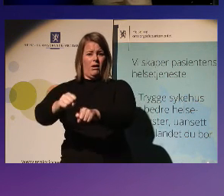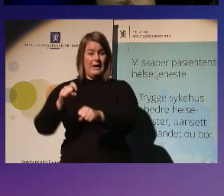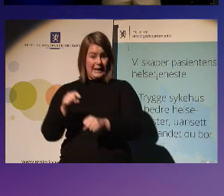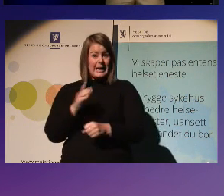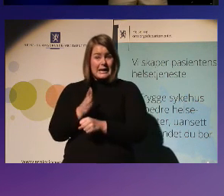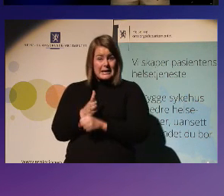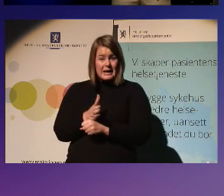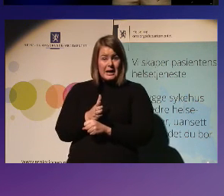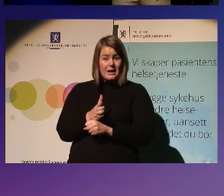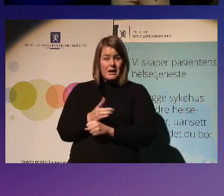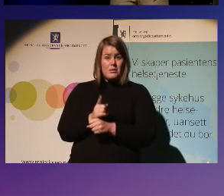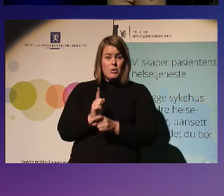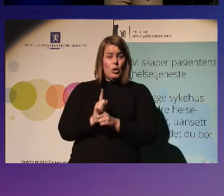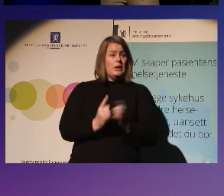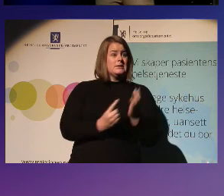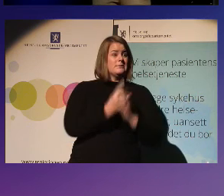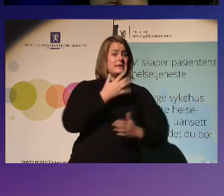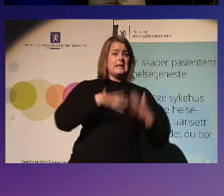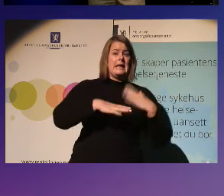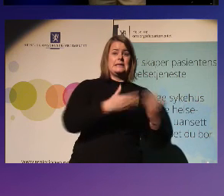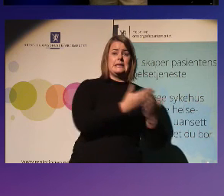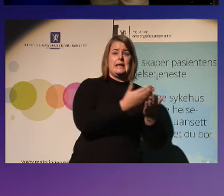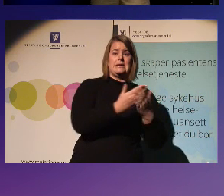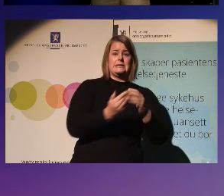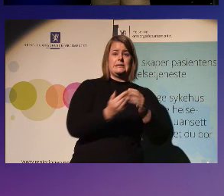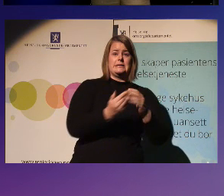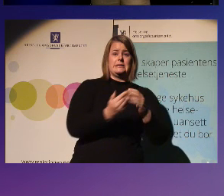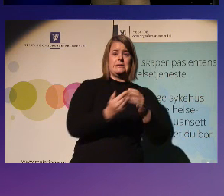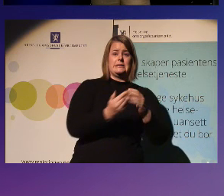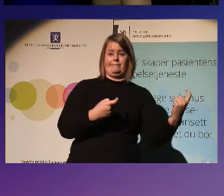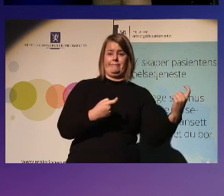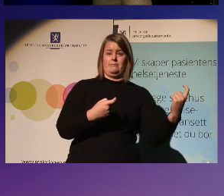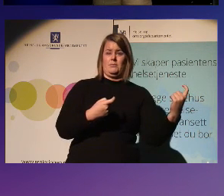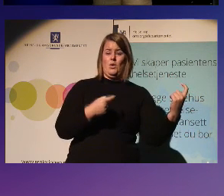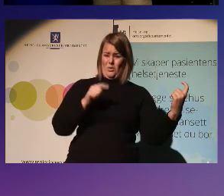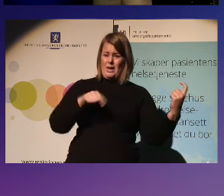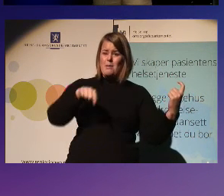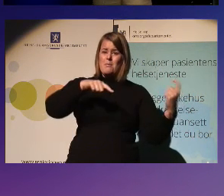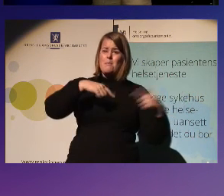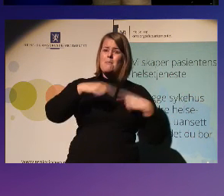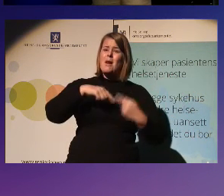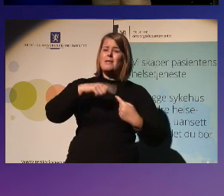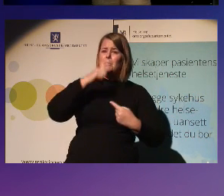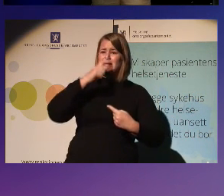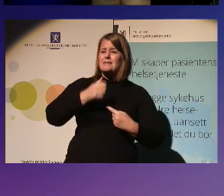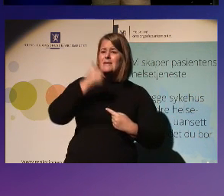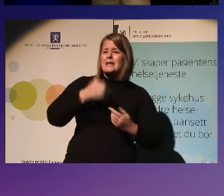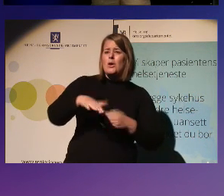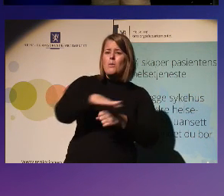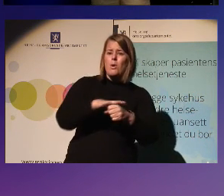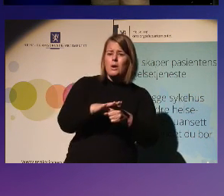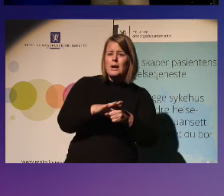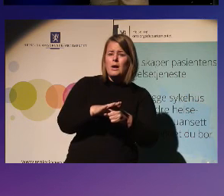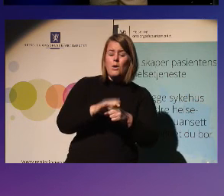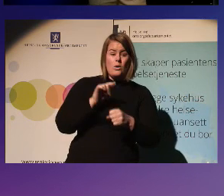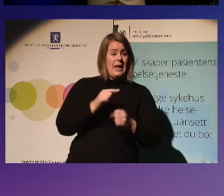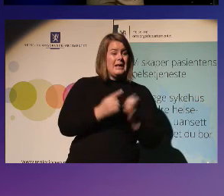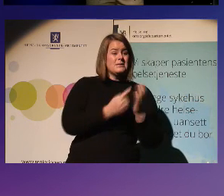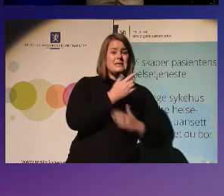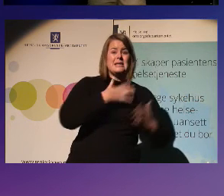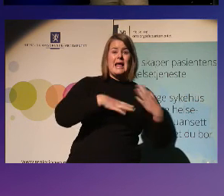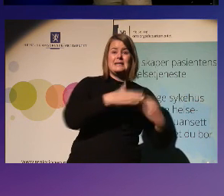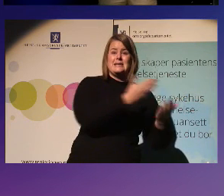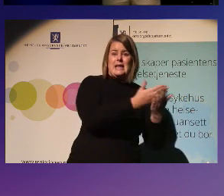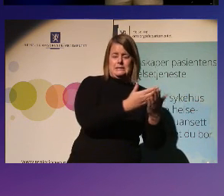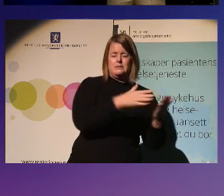Skal spesialisthelsetjenesten ut av et av de viktigste områdene, hvor spesialisthelsetjenesten, som jeg